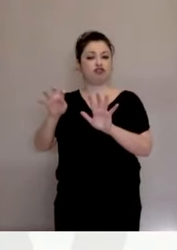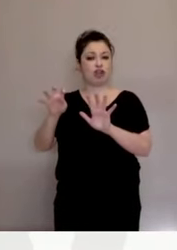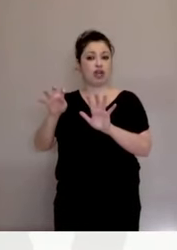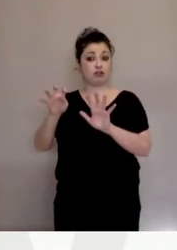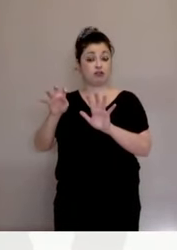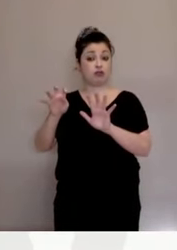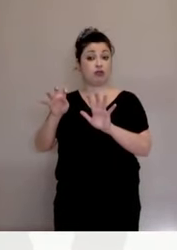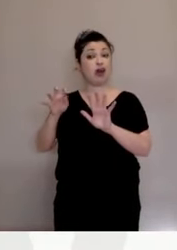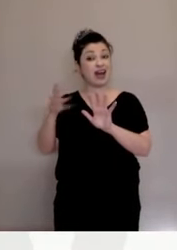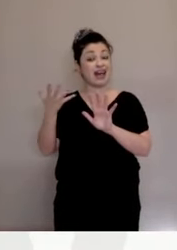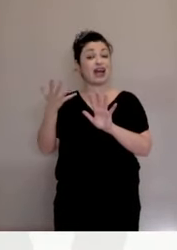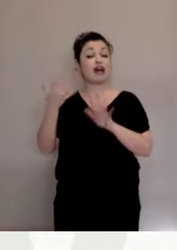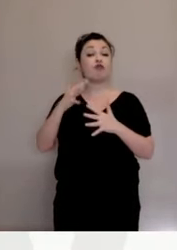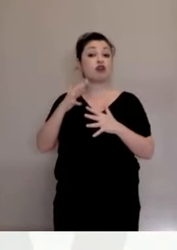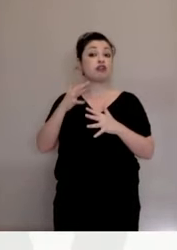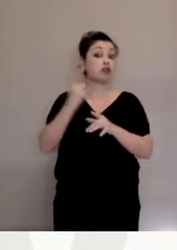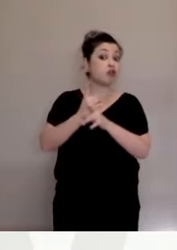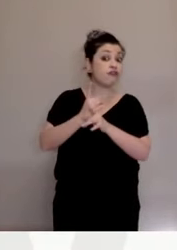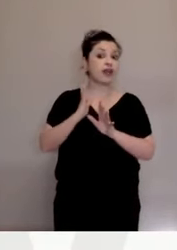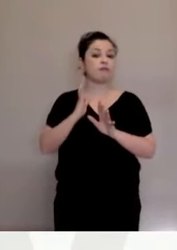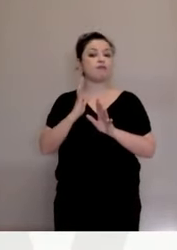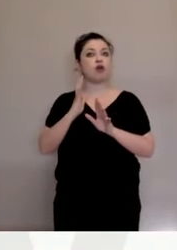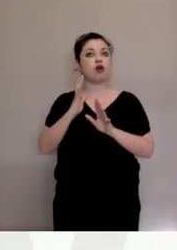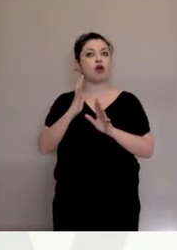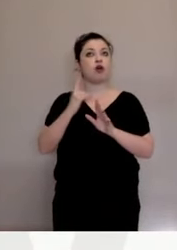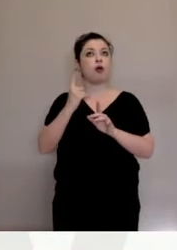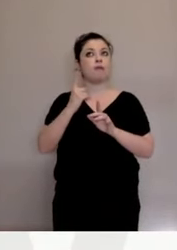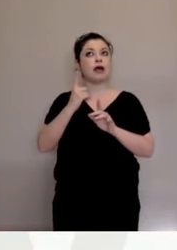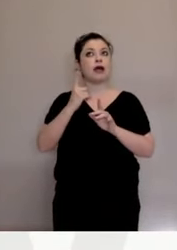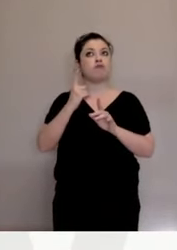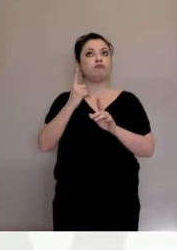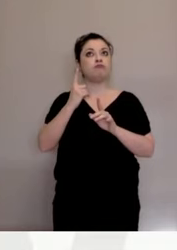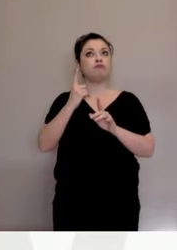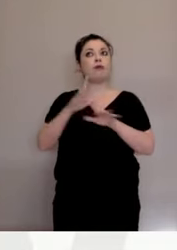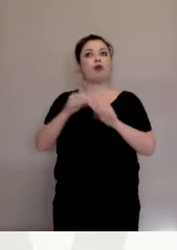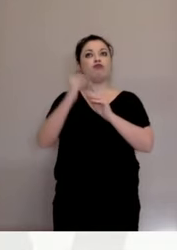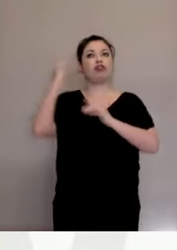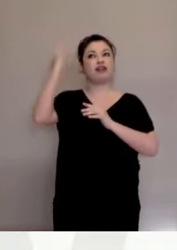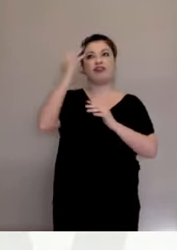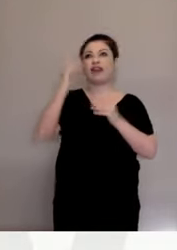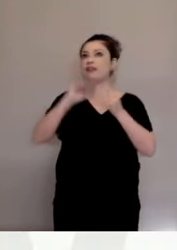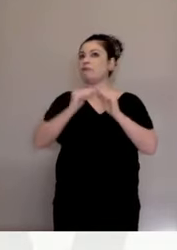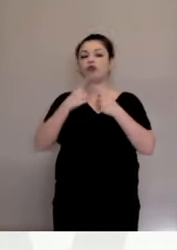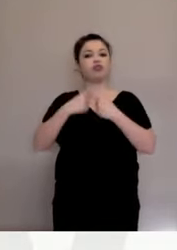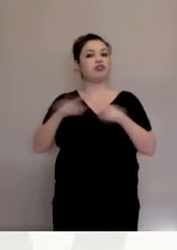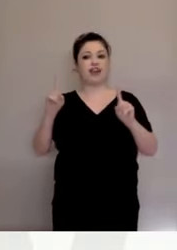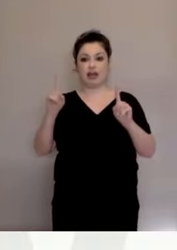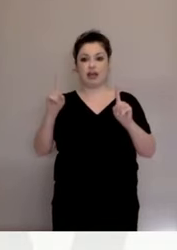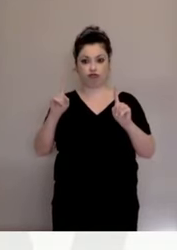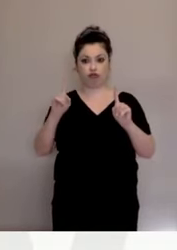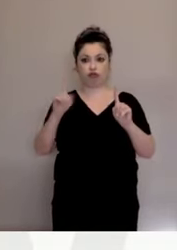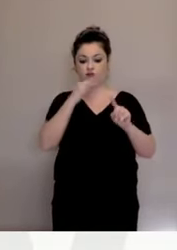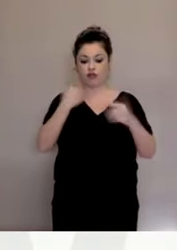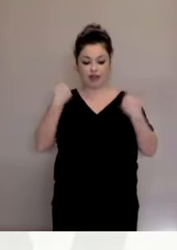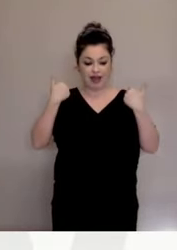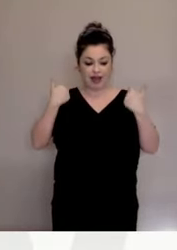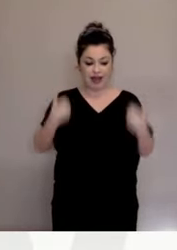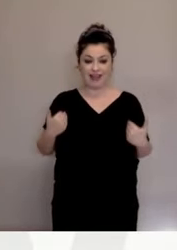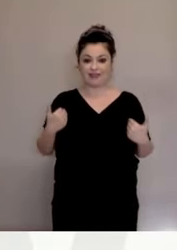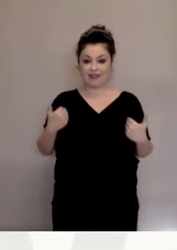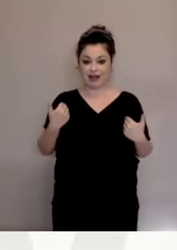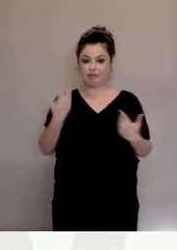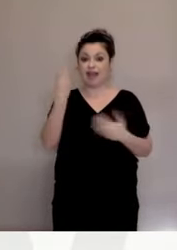siamo forse chiamati a pensare in modo radicalmente diverso il nostro essere con